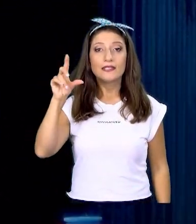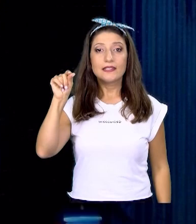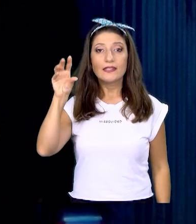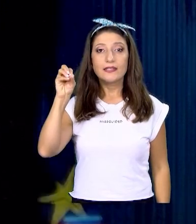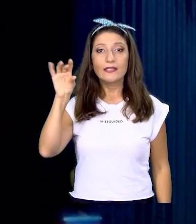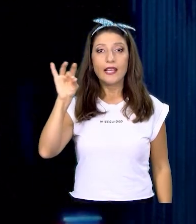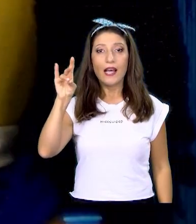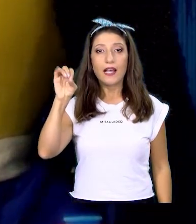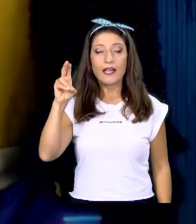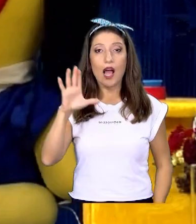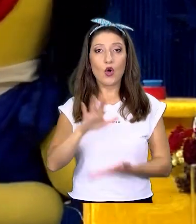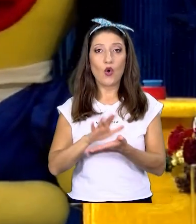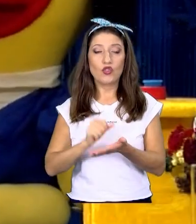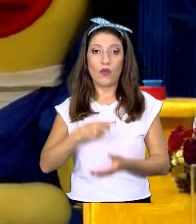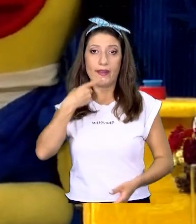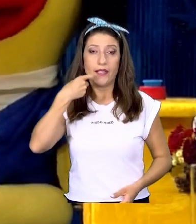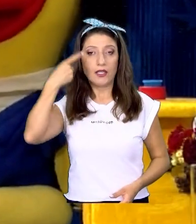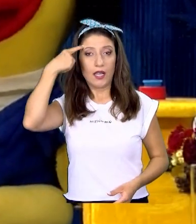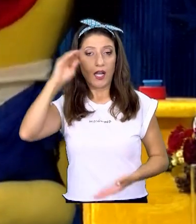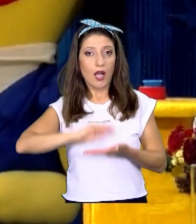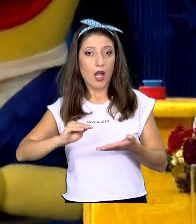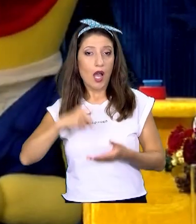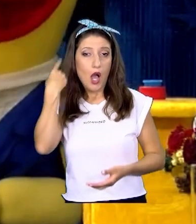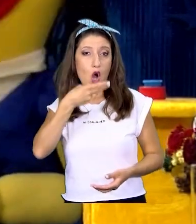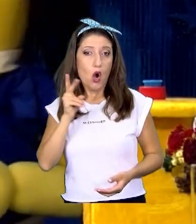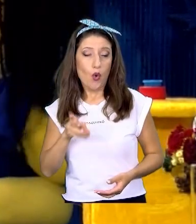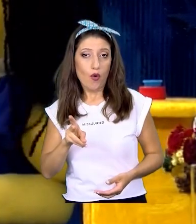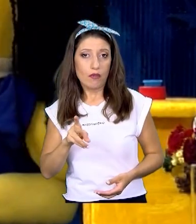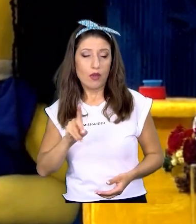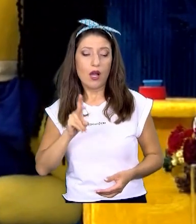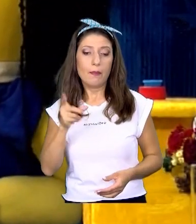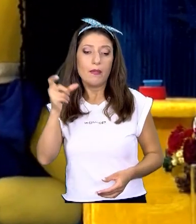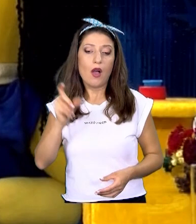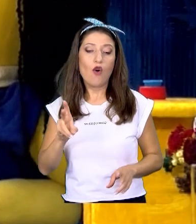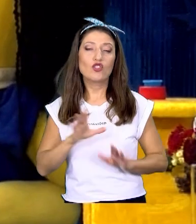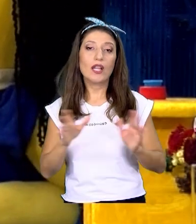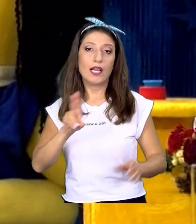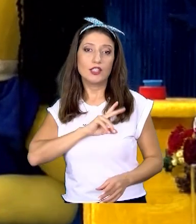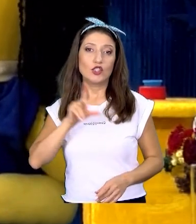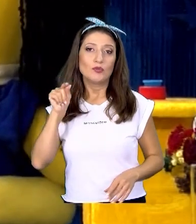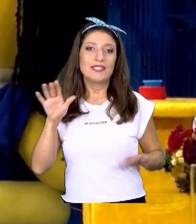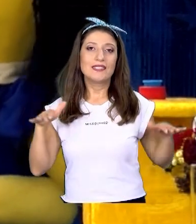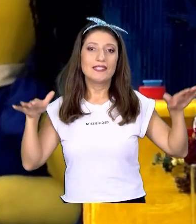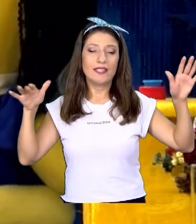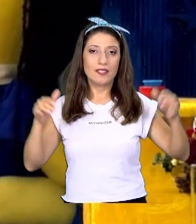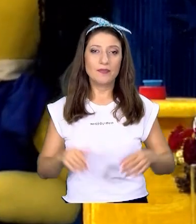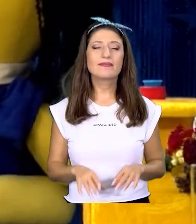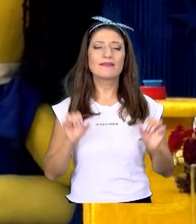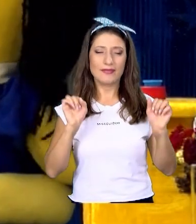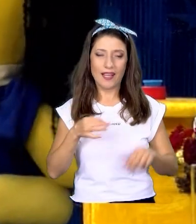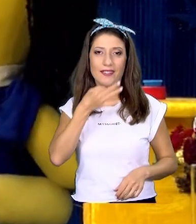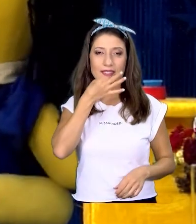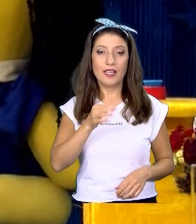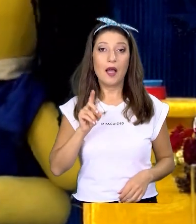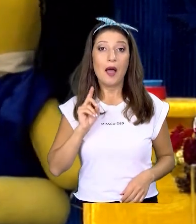երկի հեղինակը։ Ծիծերնակ երկի հեղինակը, դե երևի մեկով ծիծերնակ շատ է սիրում։ Դե